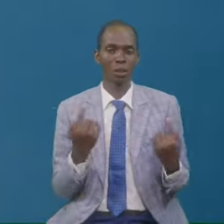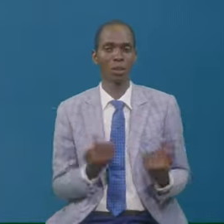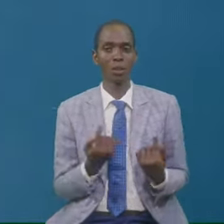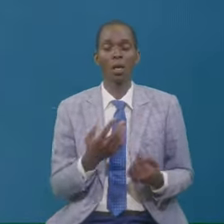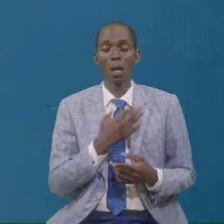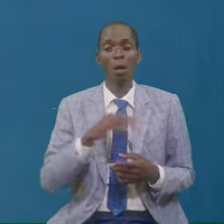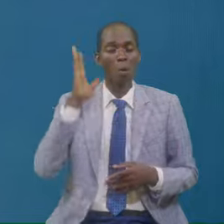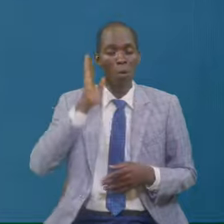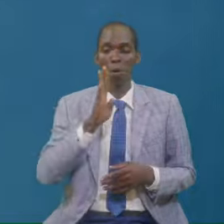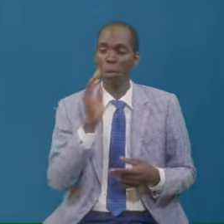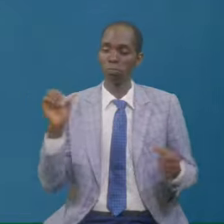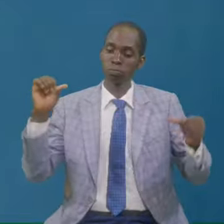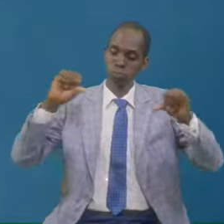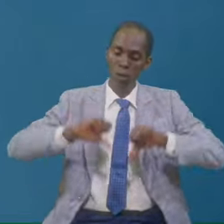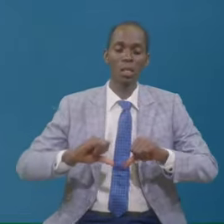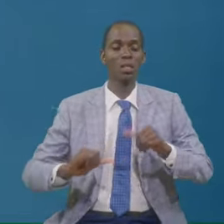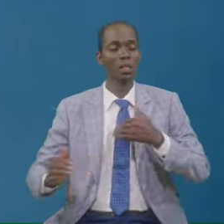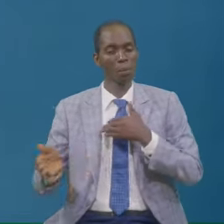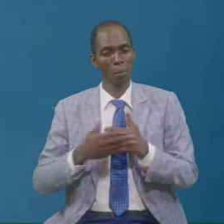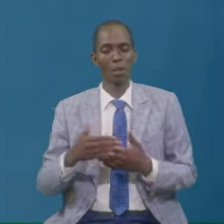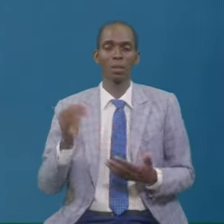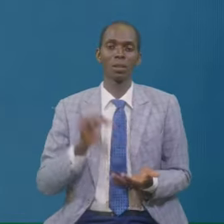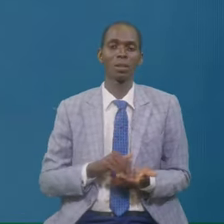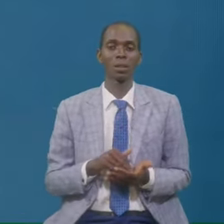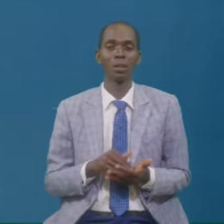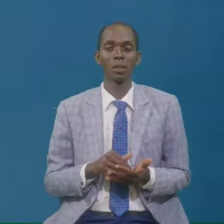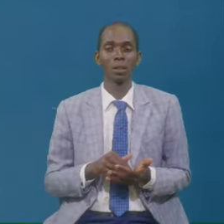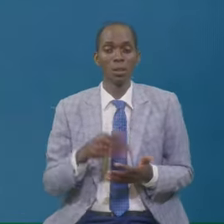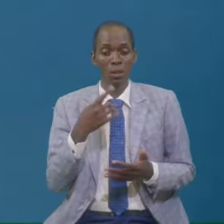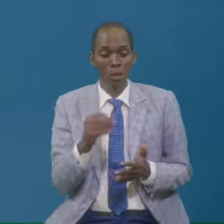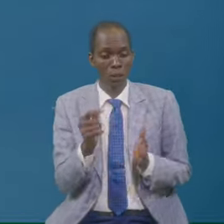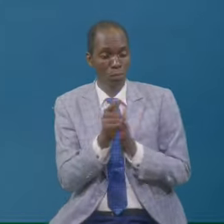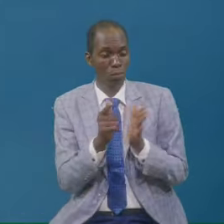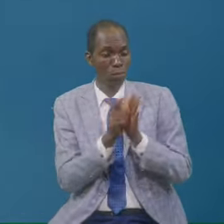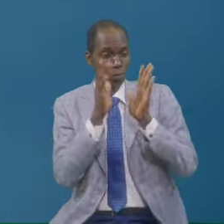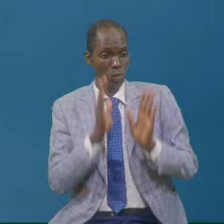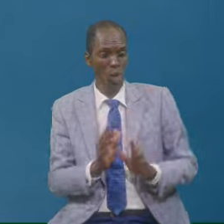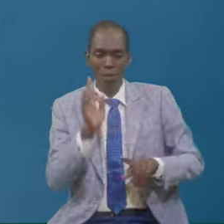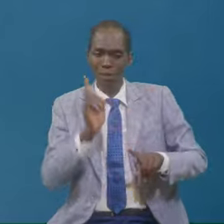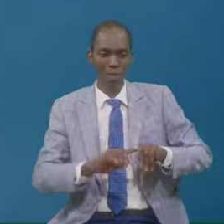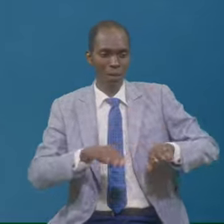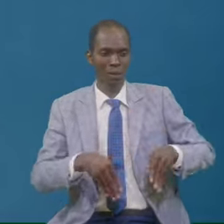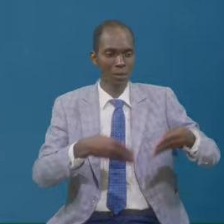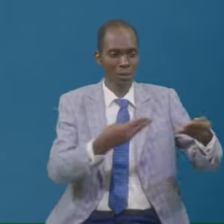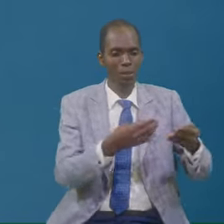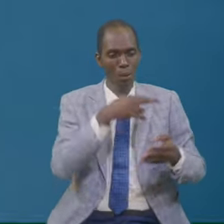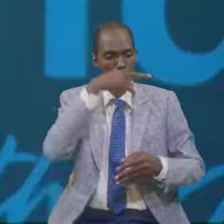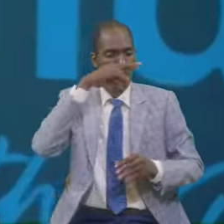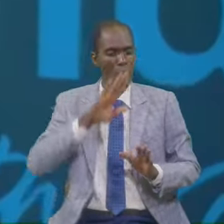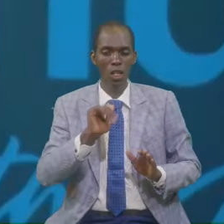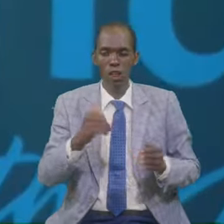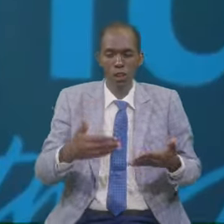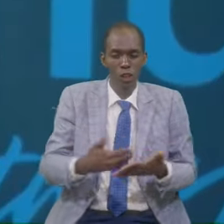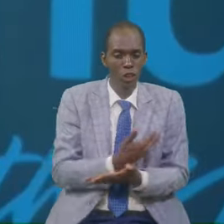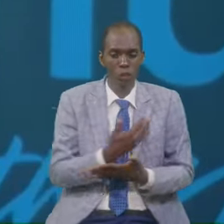మరలా నేరారోపణ కార్యాలు చేస్తాడు. Advocate cannot give him a new life, ఆ యొక్క న్యాయవాది నేరస్తునికి